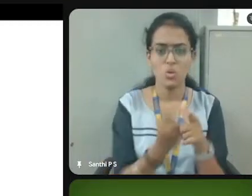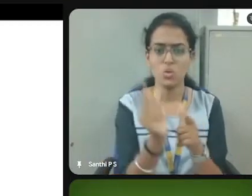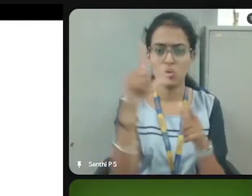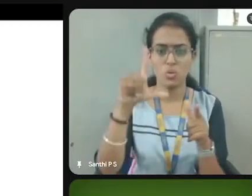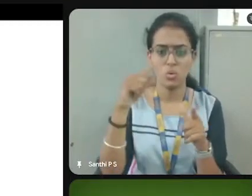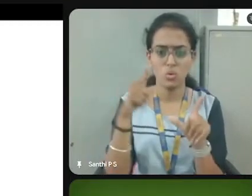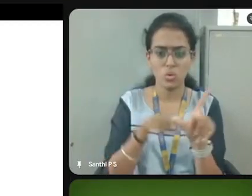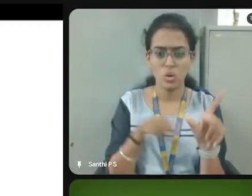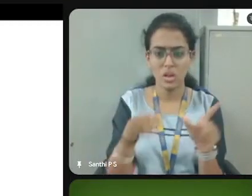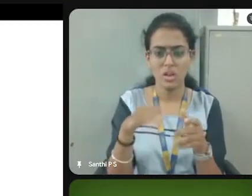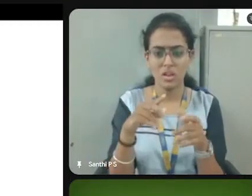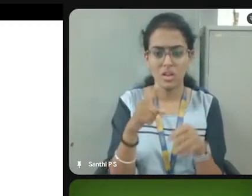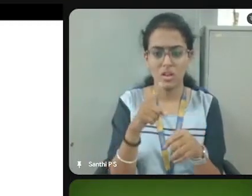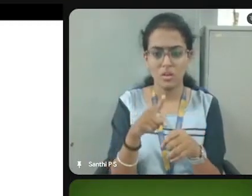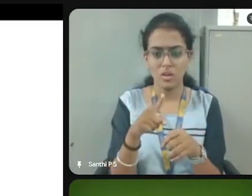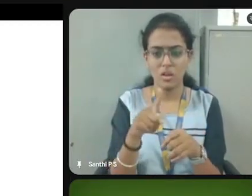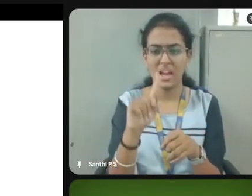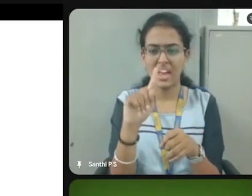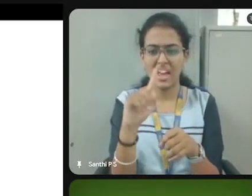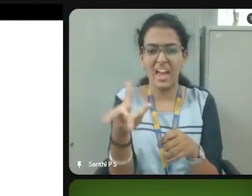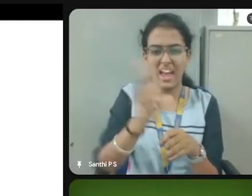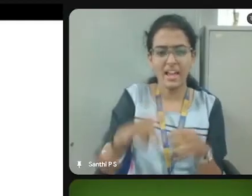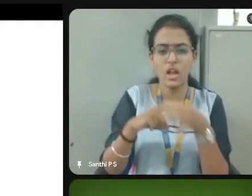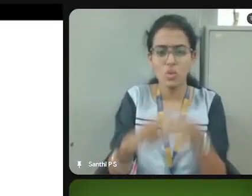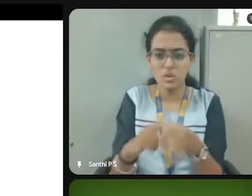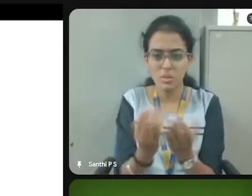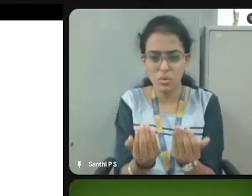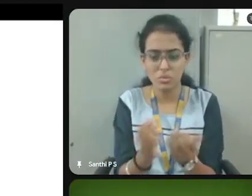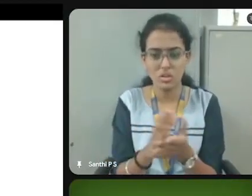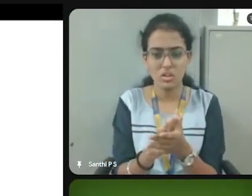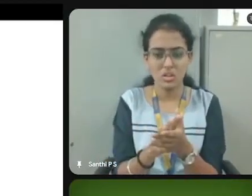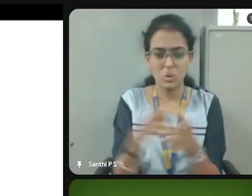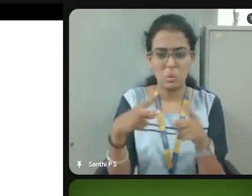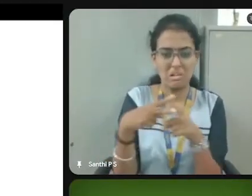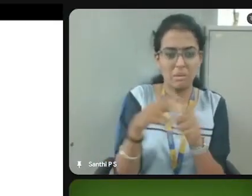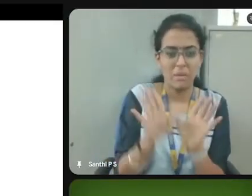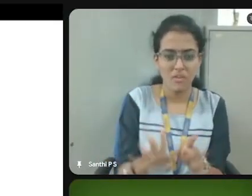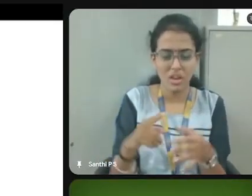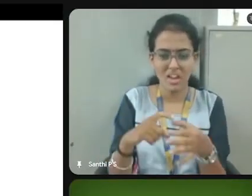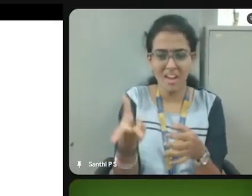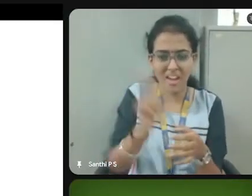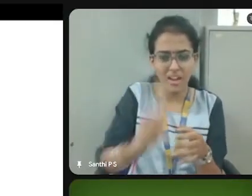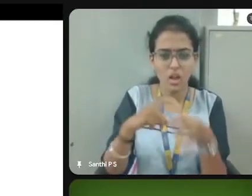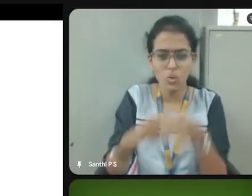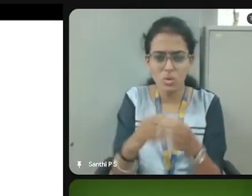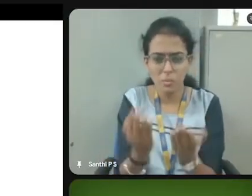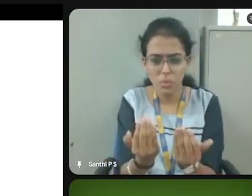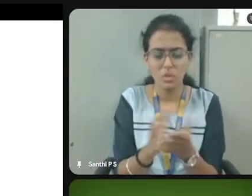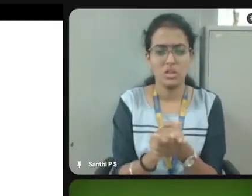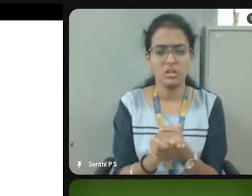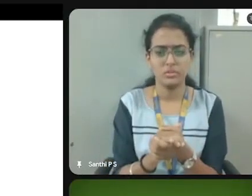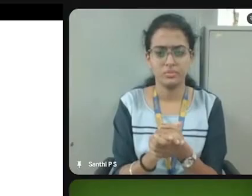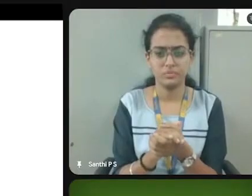ക്വസ്റ്റ്യൻ ക്ലിയർ ആയിരുന്നു മാം? ഒന്നും കൂടെ ആ ക്വസ്റ്റ്യൻ ഒന്ന് പറയാമോ മാം? ചെറിയൊരു ഡിസ്റ്റർബൻസ് ഉണ്ടായിരുന്നു, ഒന്നും കൂടെ ഒന്ന് റിപ്പീറ്റ് ചെയ്യാമോ?